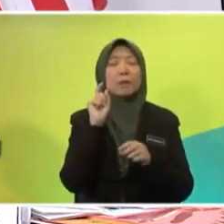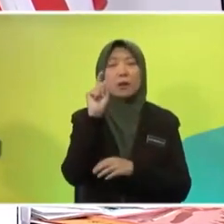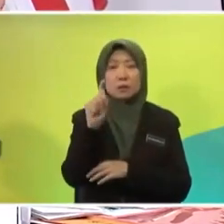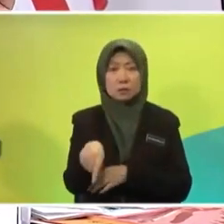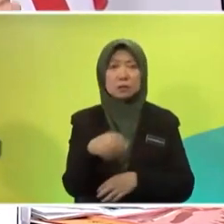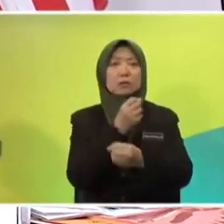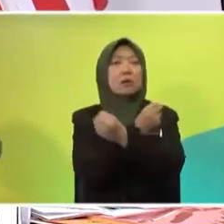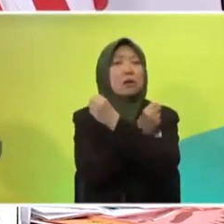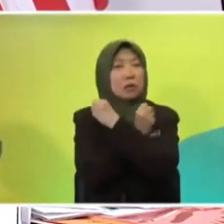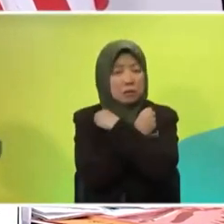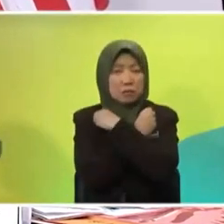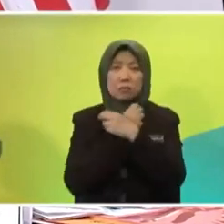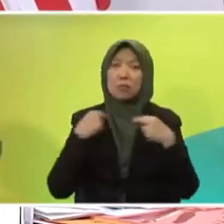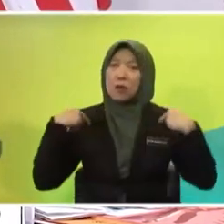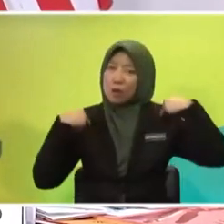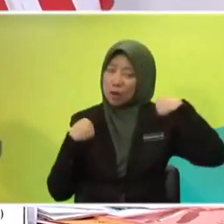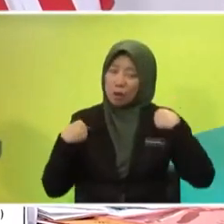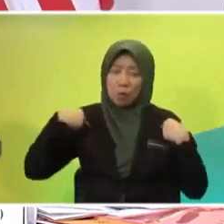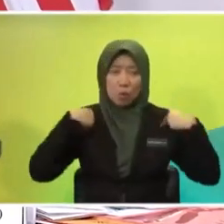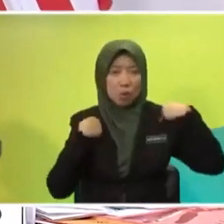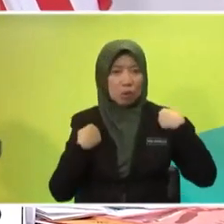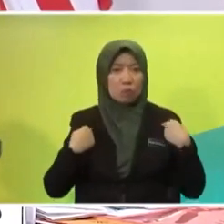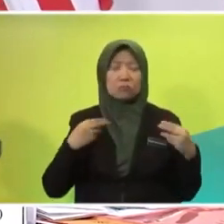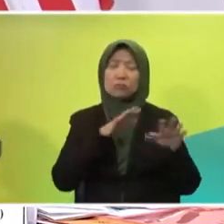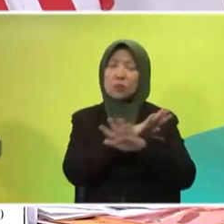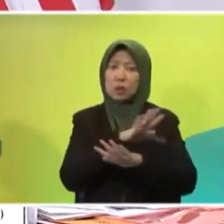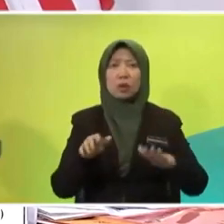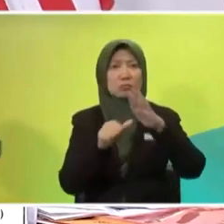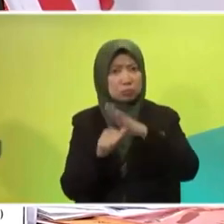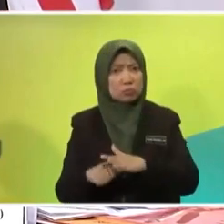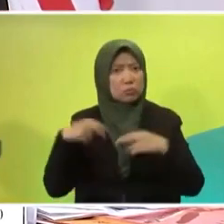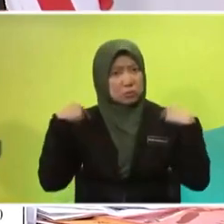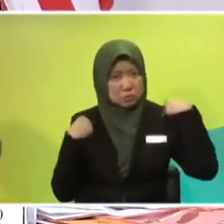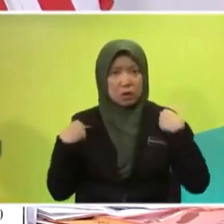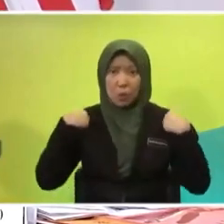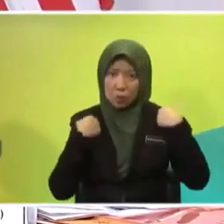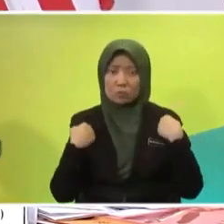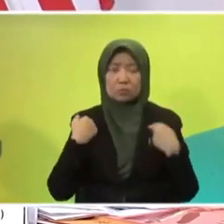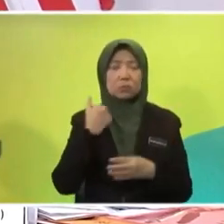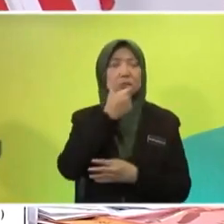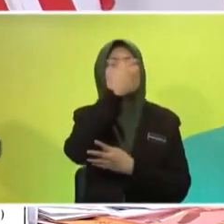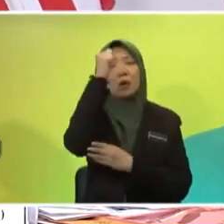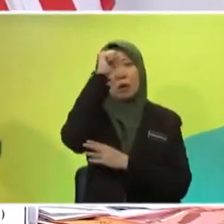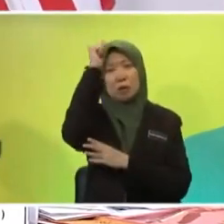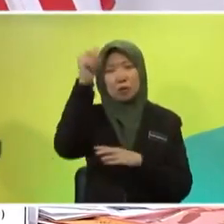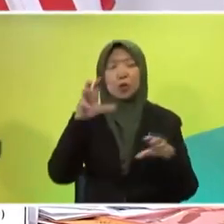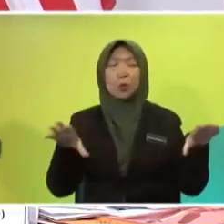haiwan. Dilarang sama sekali kita menyiksa haiwan kerana haiwan juga merupakan makhluk